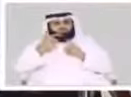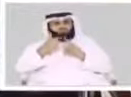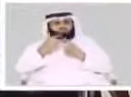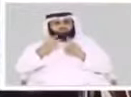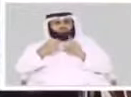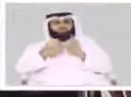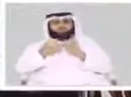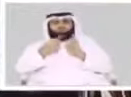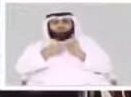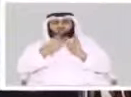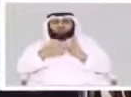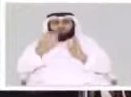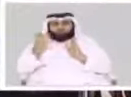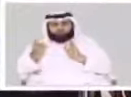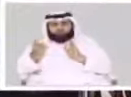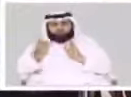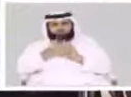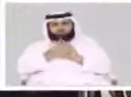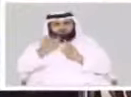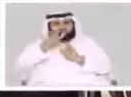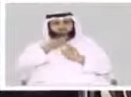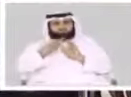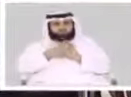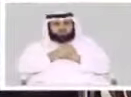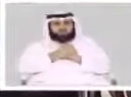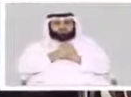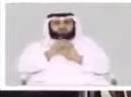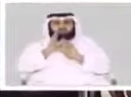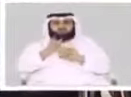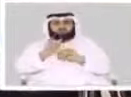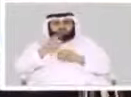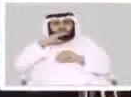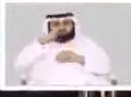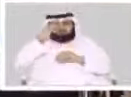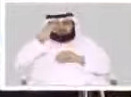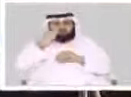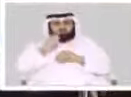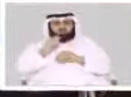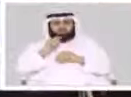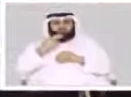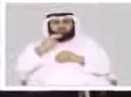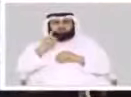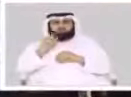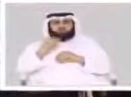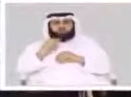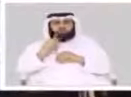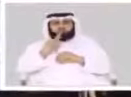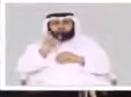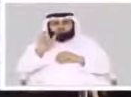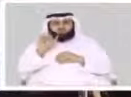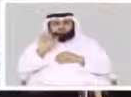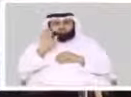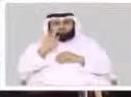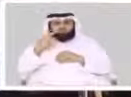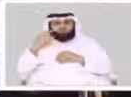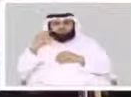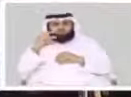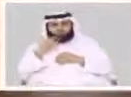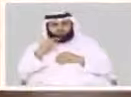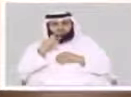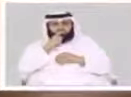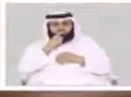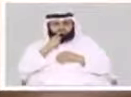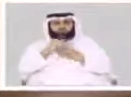وثالثة. يريد أن استوثق منهم. أحس أصحاب النبي صلى الله عليه وسلم، اللهم صل وسلم، بهذا الأمر. يقول عبد الله بن مسعود: شهدت من المقداد